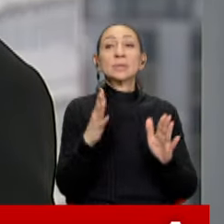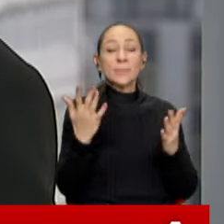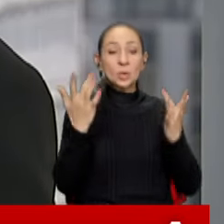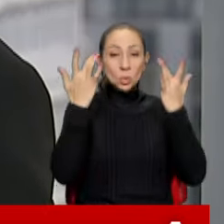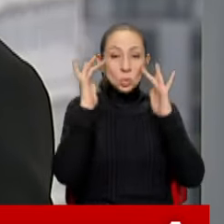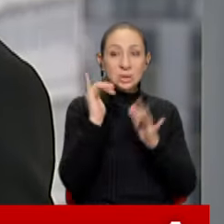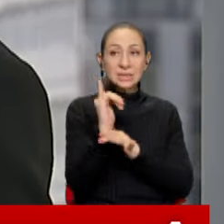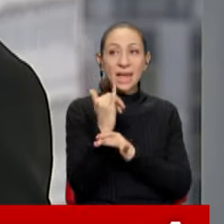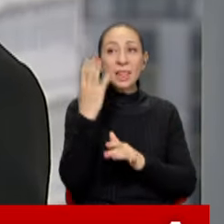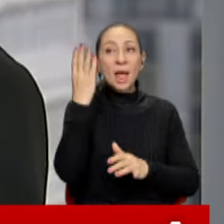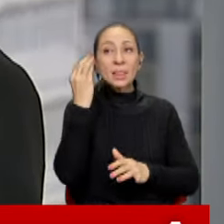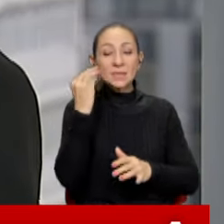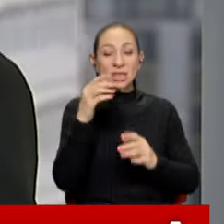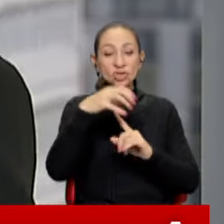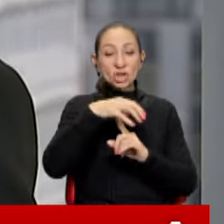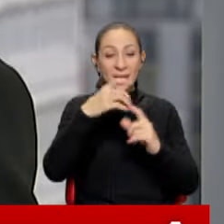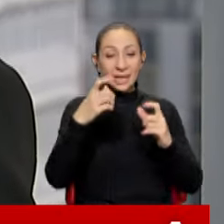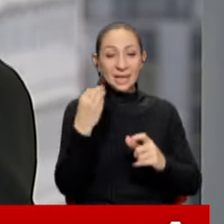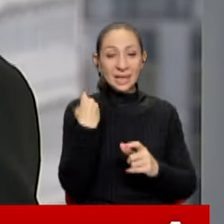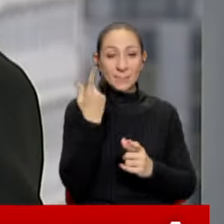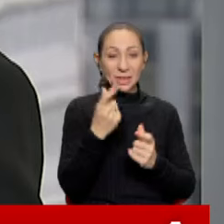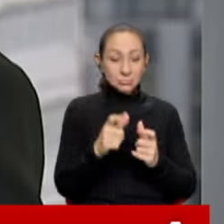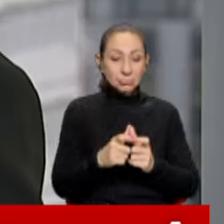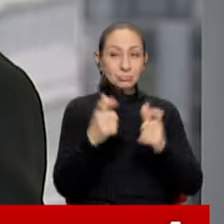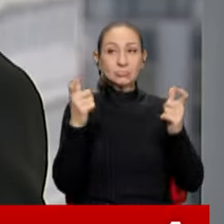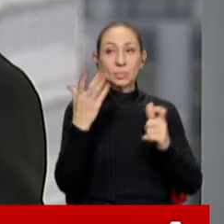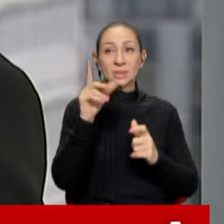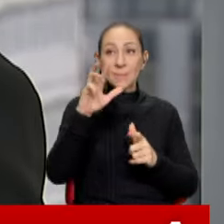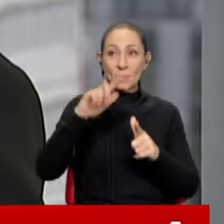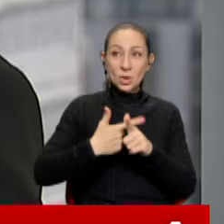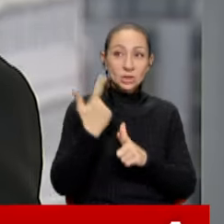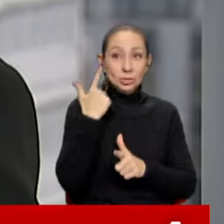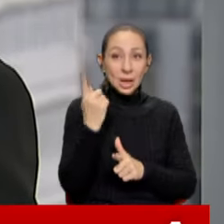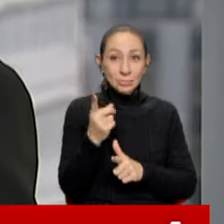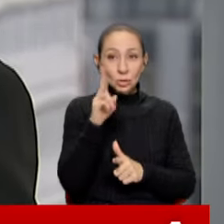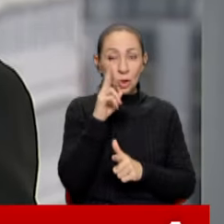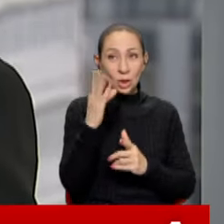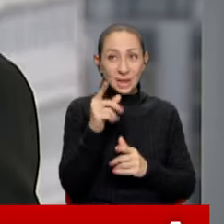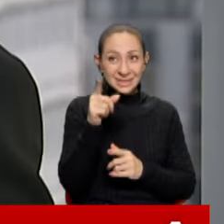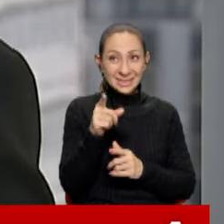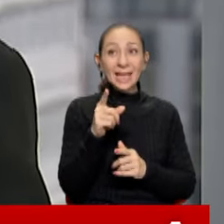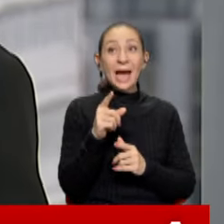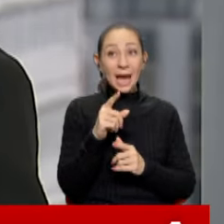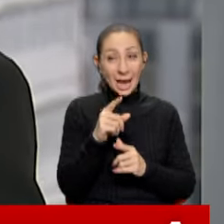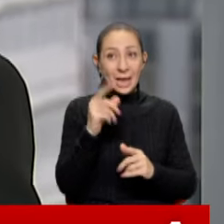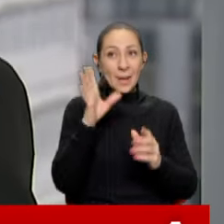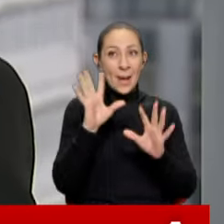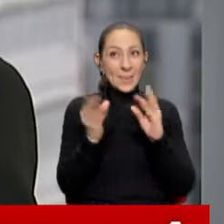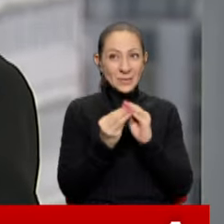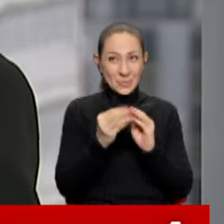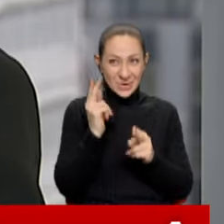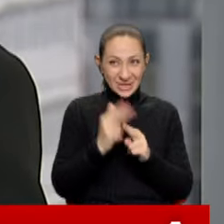kültür, sanat anlamında Çankaya'da yeni bir atılıma ihtiyaç var. Bir proje daha duyalım. Tabii. Son olarak sizden.